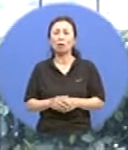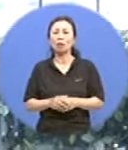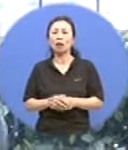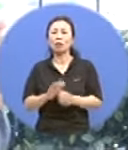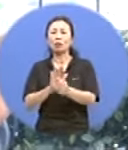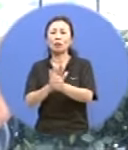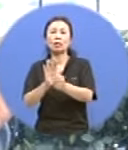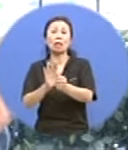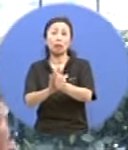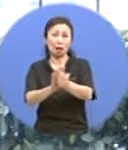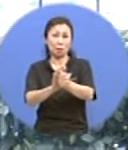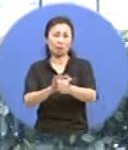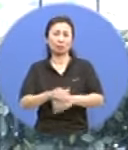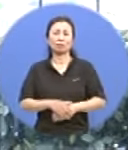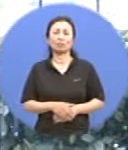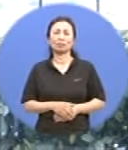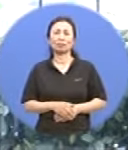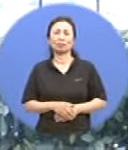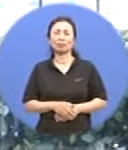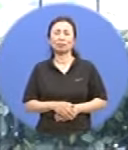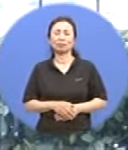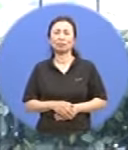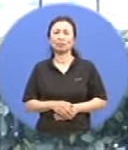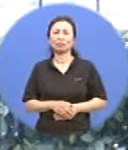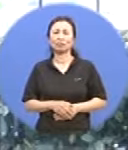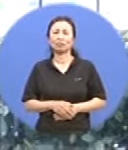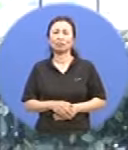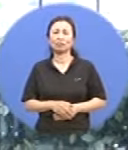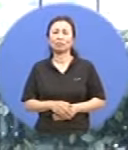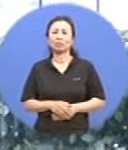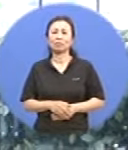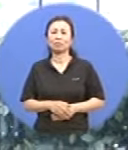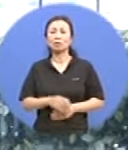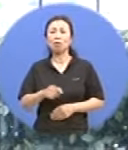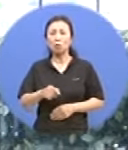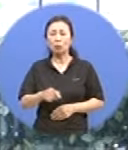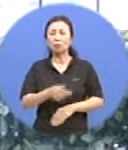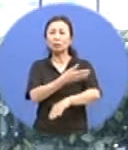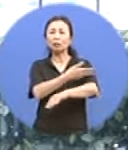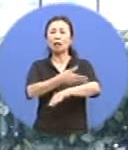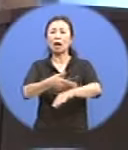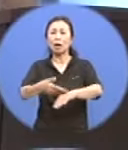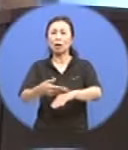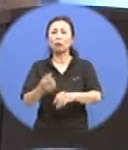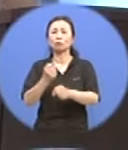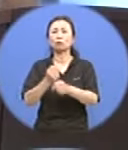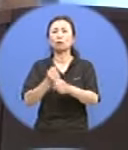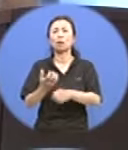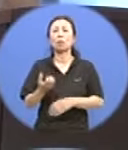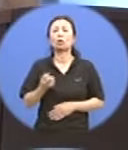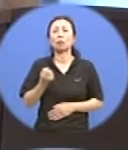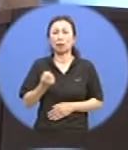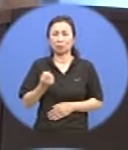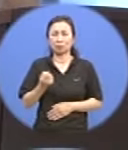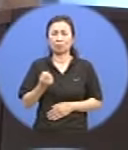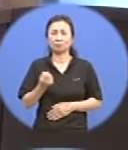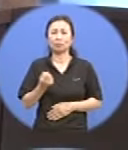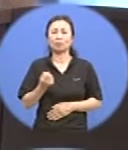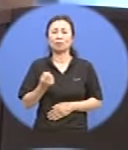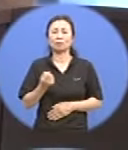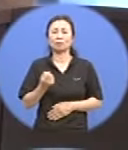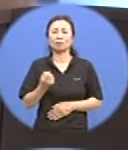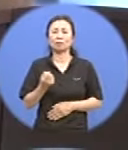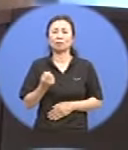ういうのでこう支えていくと、いうようなこの流れを持ってますね。でその流れを